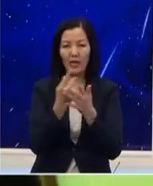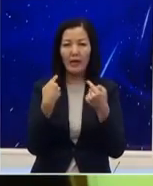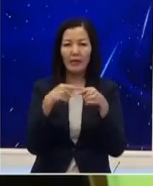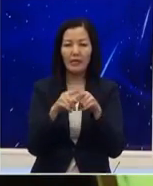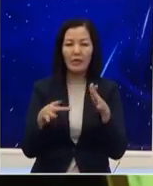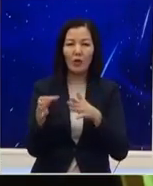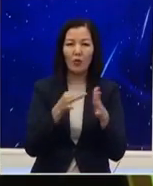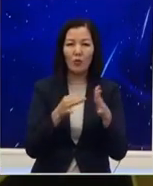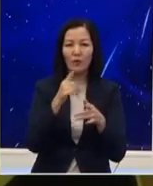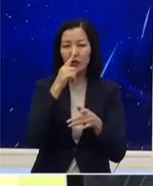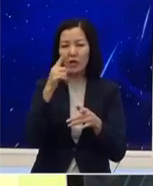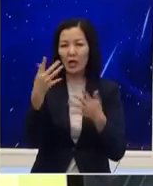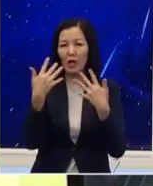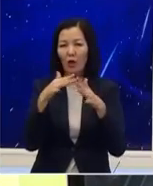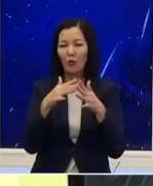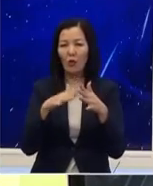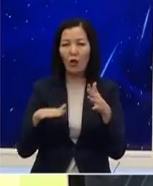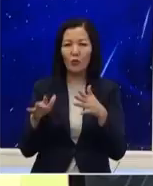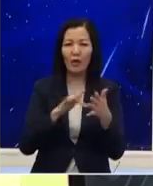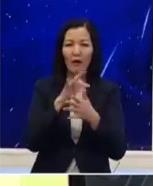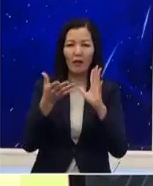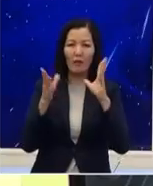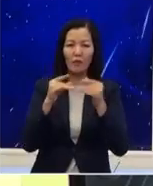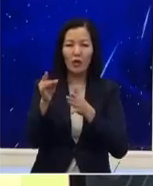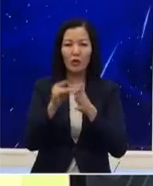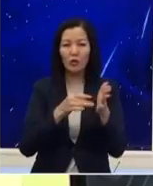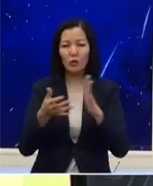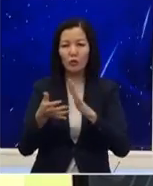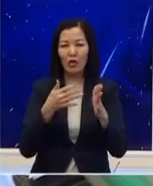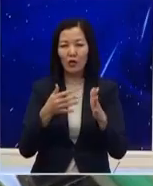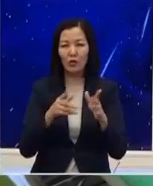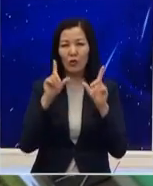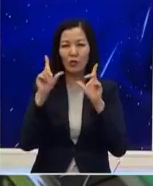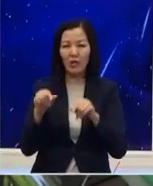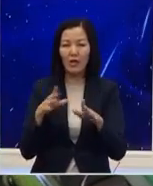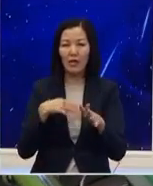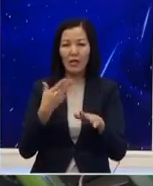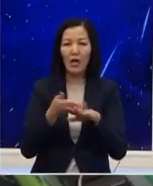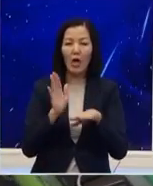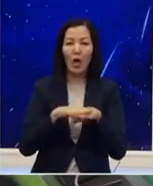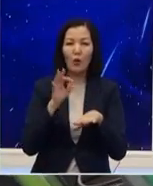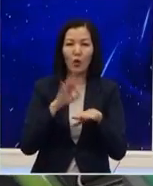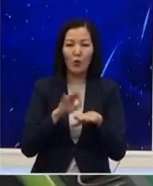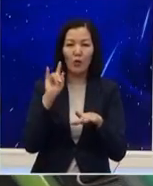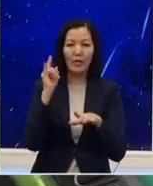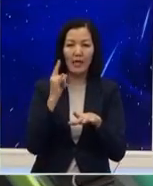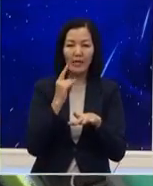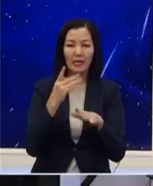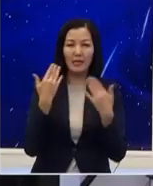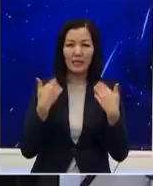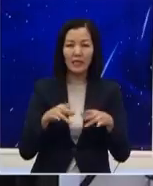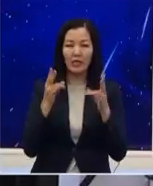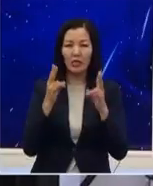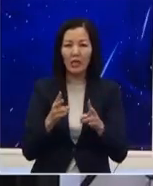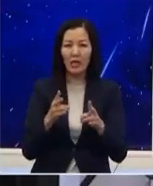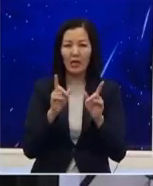облыс орталығынан шалғай жатқан ауыл, аудан, қала бойынша шұғыл шақыртуларға шығады. Әсіресе ауыр науқастанған нәрестелермен дене жарақатын